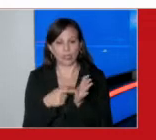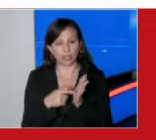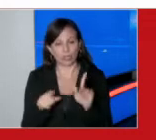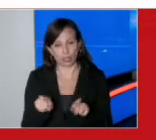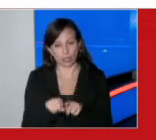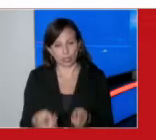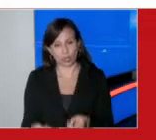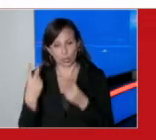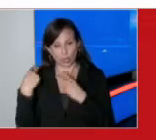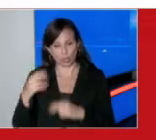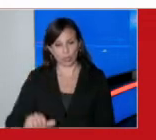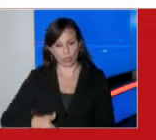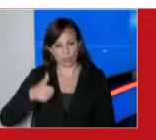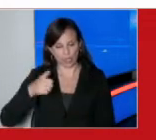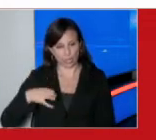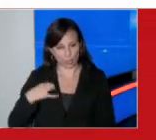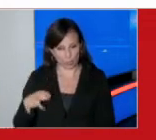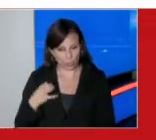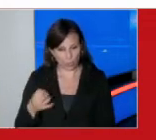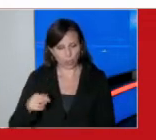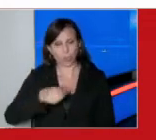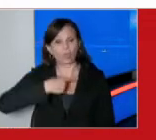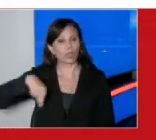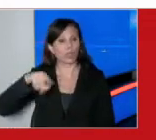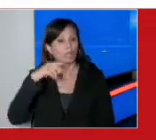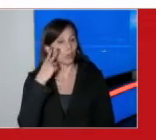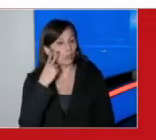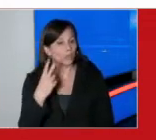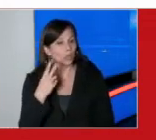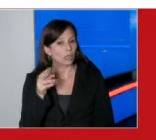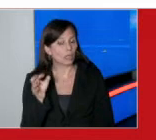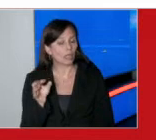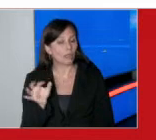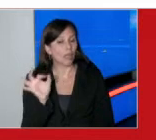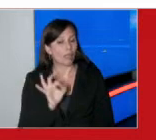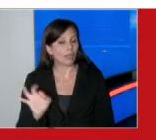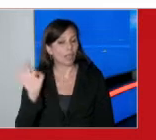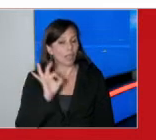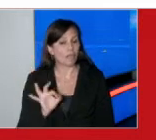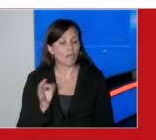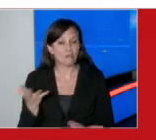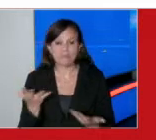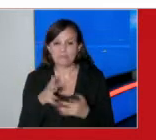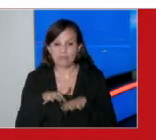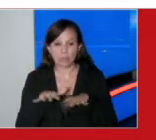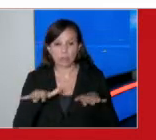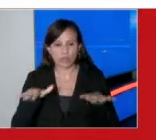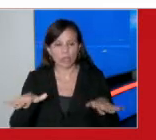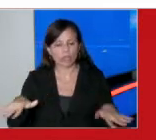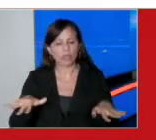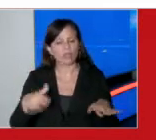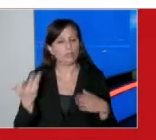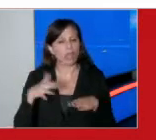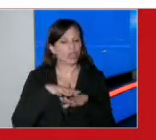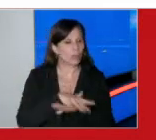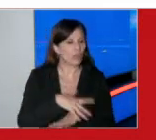רגע לניצן הורוביץ, שר הבריאות, אנחנו כל הזמן מסתכלים לעבר הנגיף, איך הוא מתפשט ואיך הוא בא לצד החיסוניות שלנו